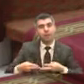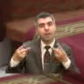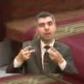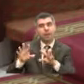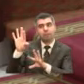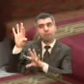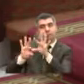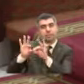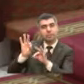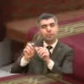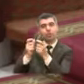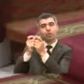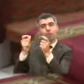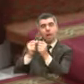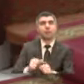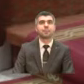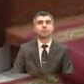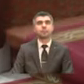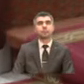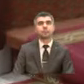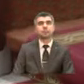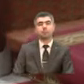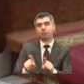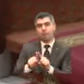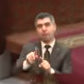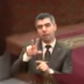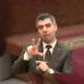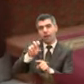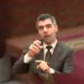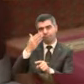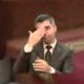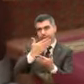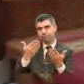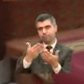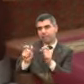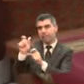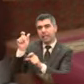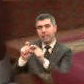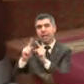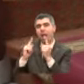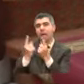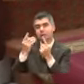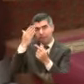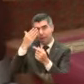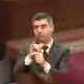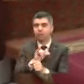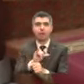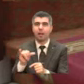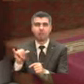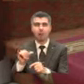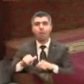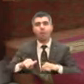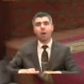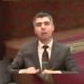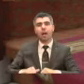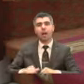دير طلب ديال صفقه العروض. انا اتفهم بان بالنسبه للمواطن صعيب يفهم هذه القضيه. تيقول وزارة تجيز مادام هذيك الشركة ما خدامهش